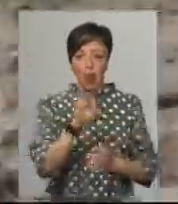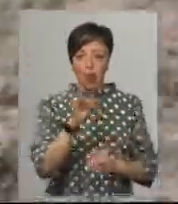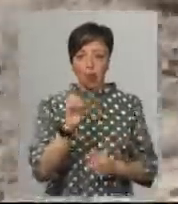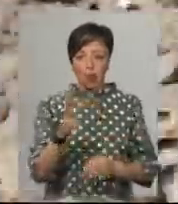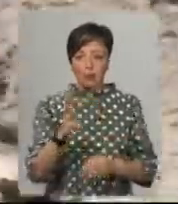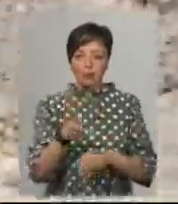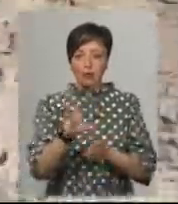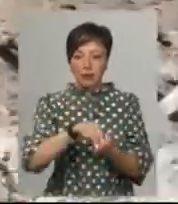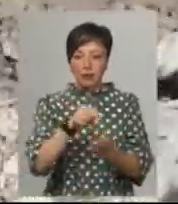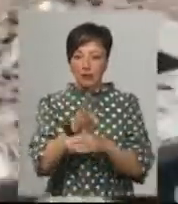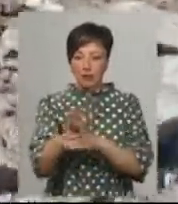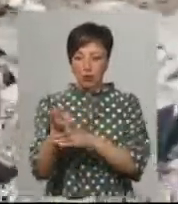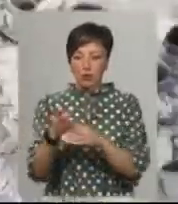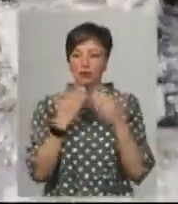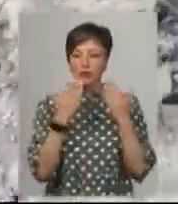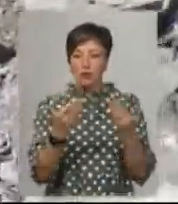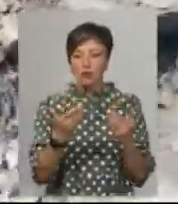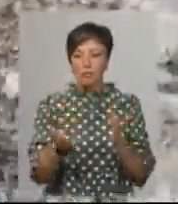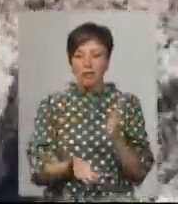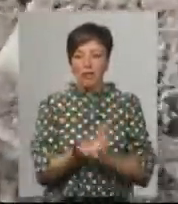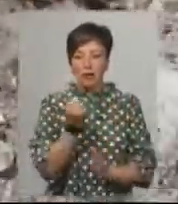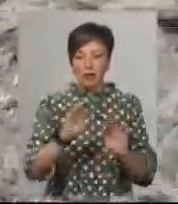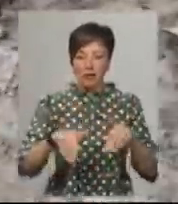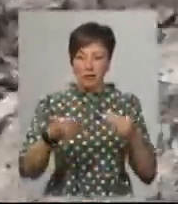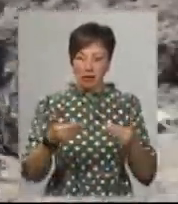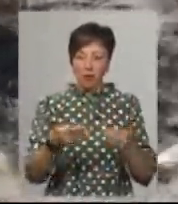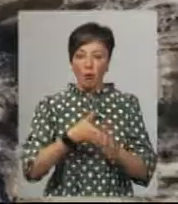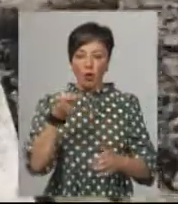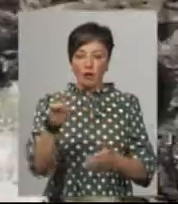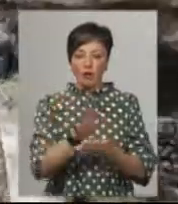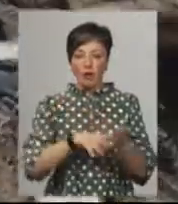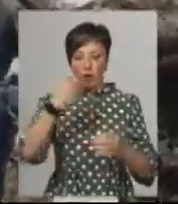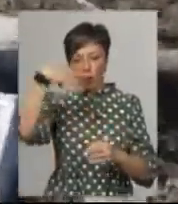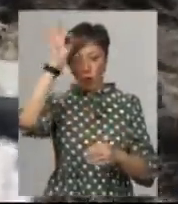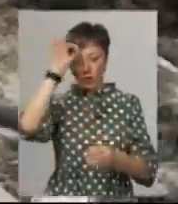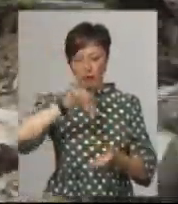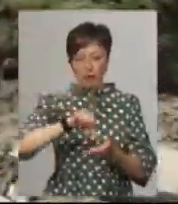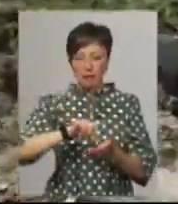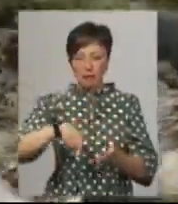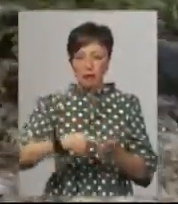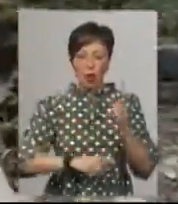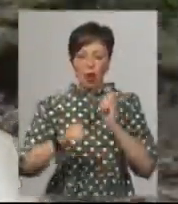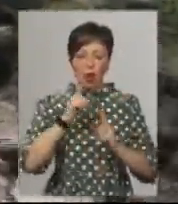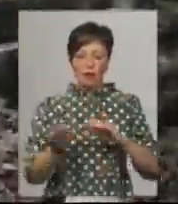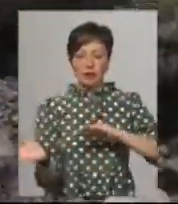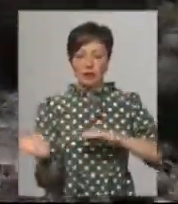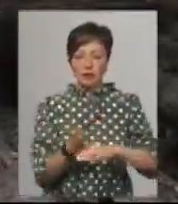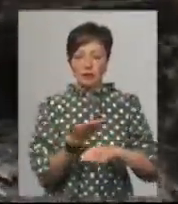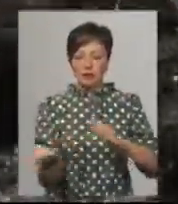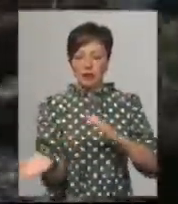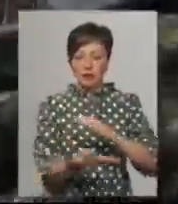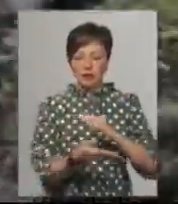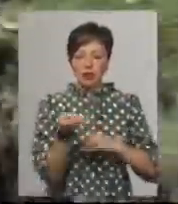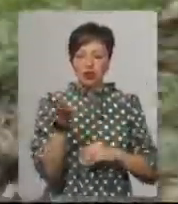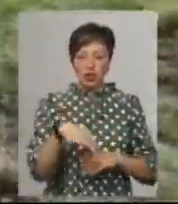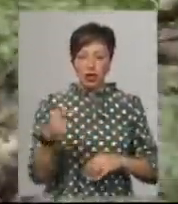записав відеозвернення своїм землякам із закликом підтримати ініціативу, подати заяву в поліцію на представників міської ради, які зрізали 4 блакитних ялини